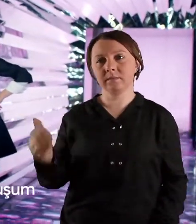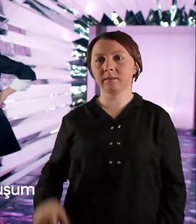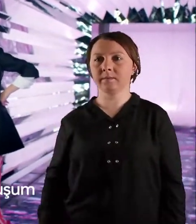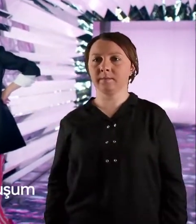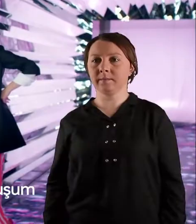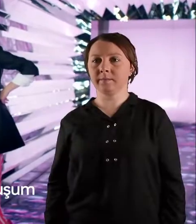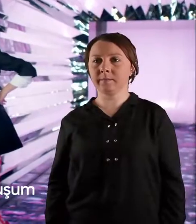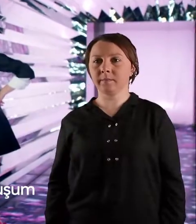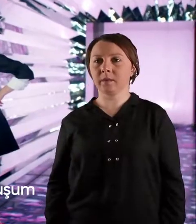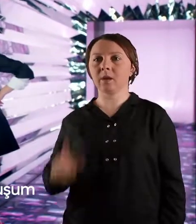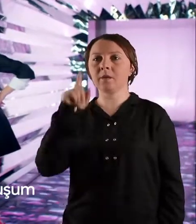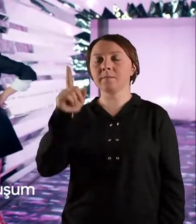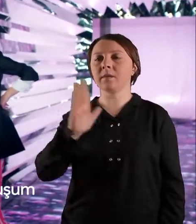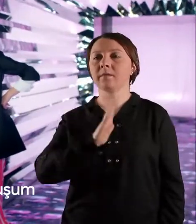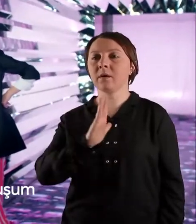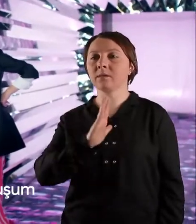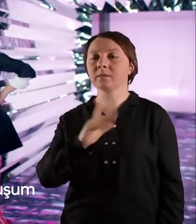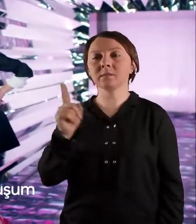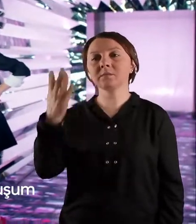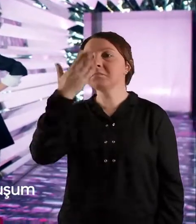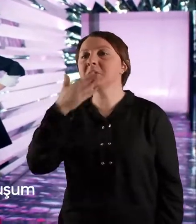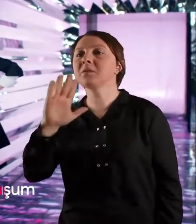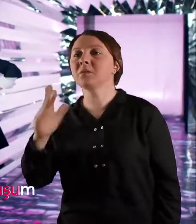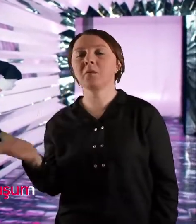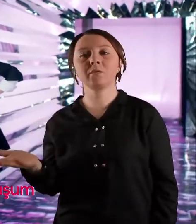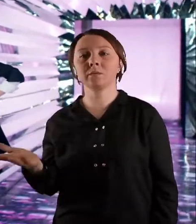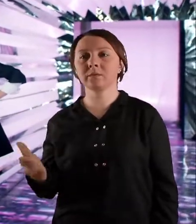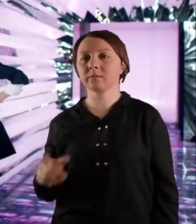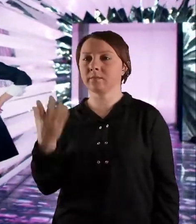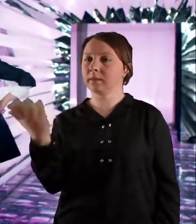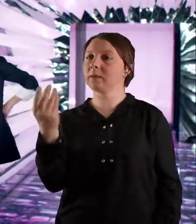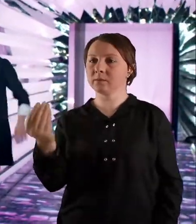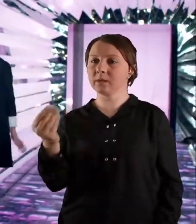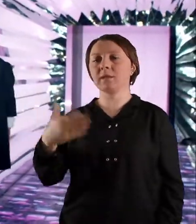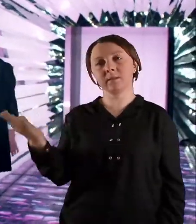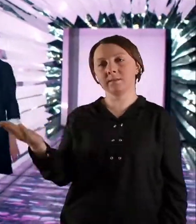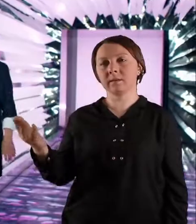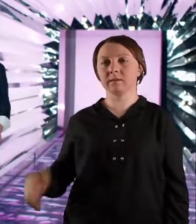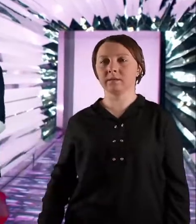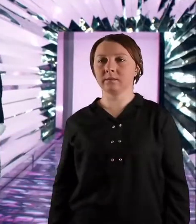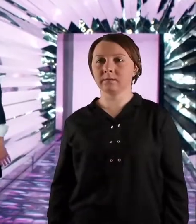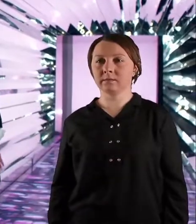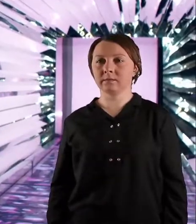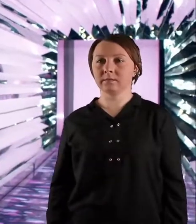mi? Bir varmışım bir yokmuşum, ne güzel tabii.